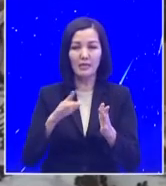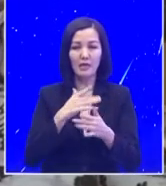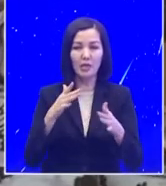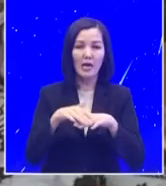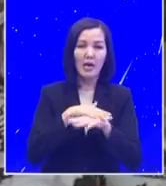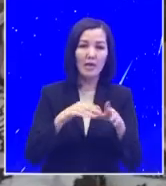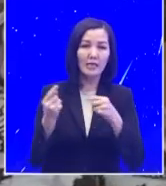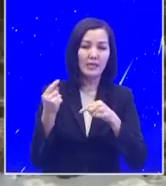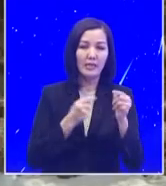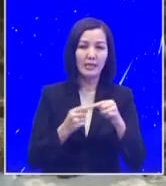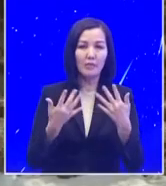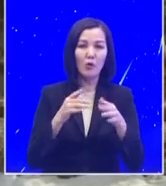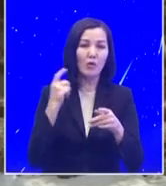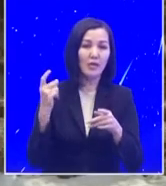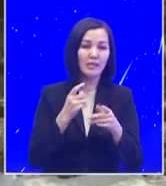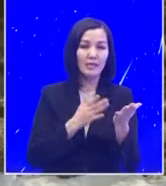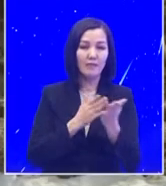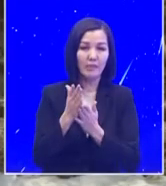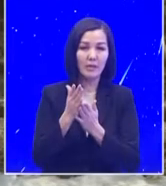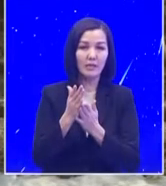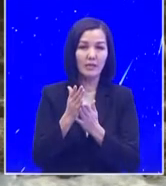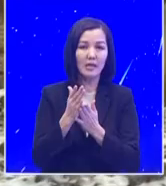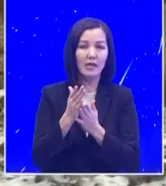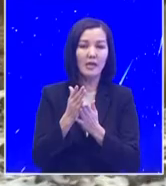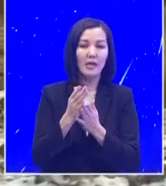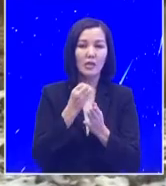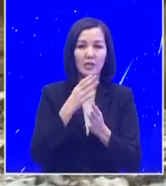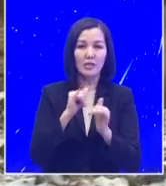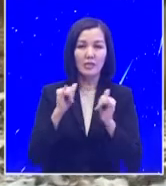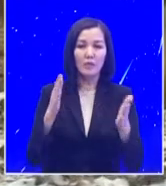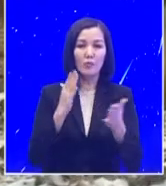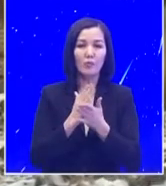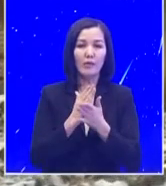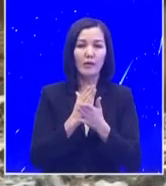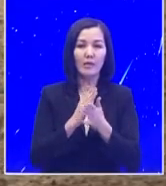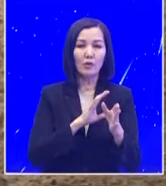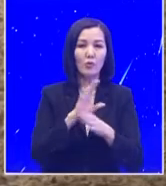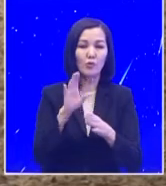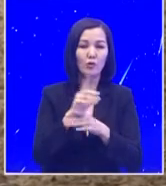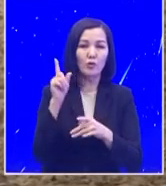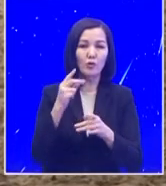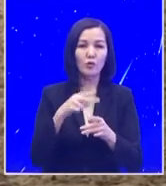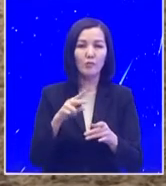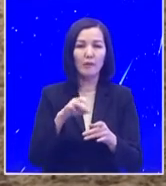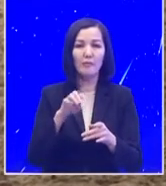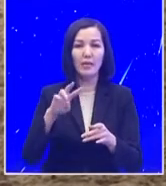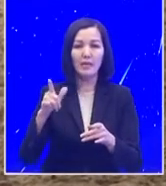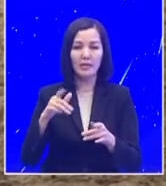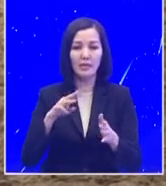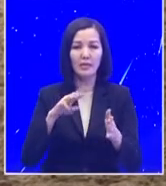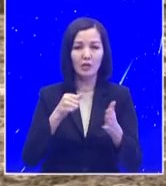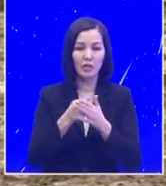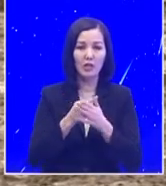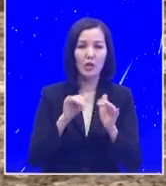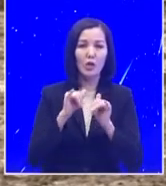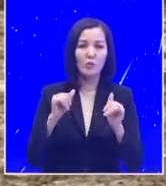негізгі кәсібі ауыл шаруашылығы бағытында оң өсім байқалды. Бұл сала өнімінің өндірісі 120 миллиард теңгеге жеткен,